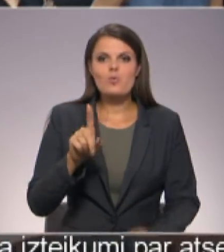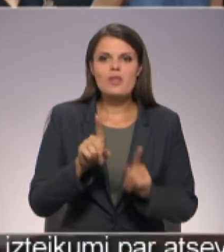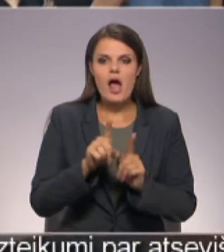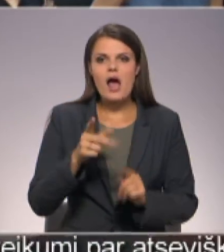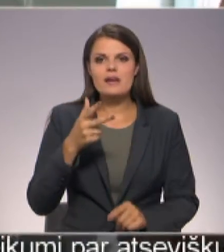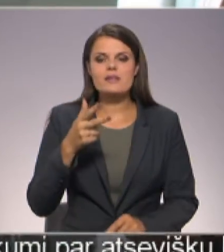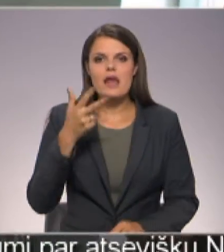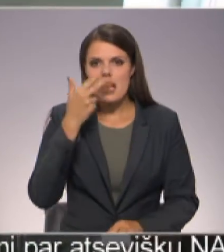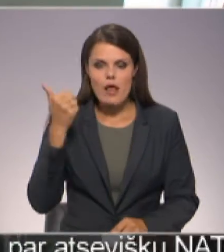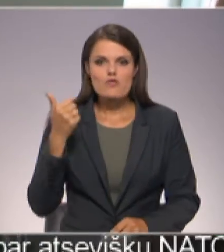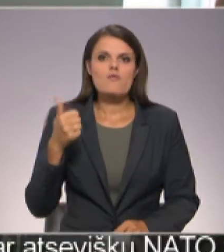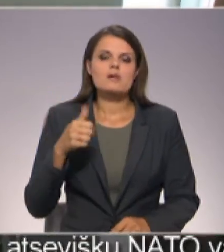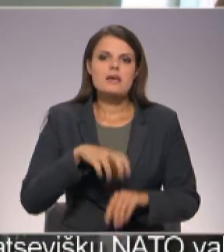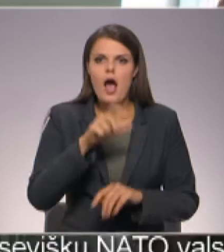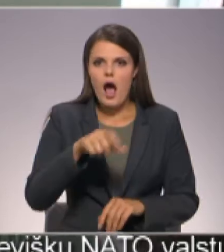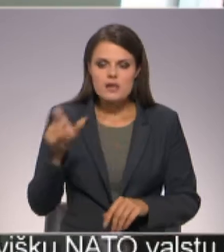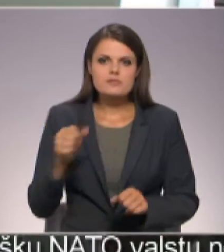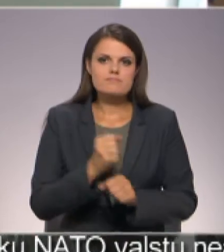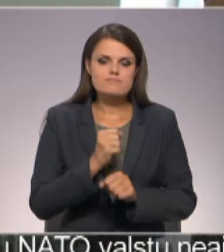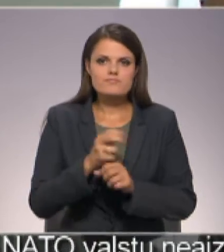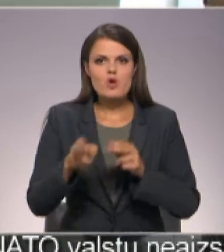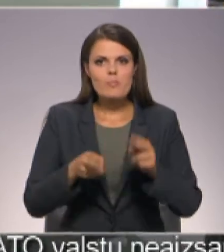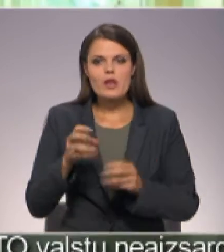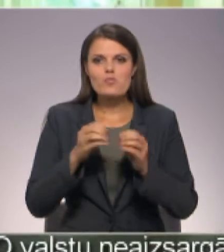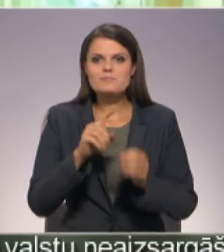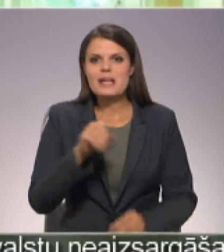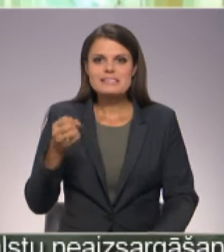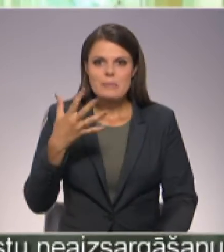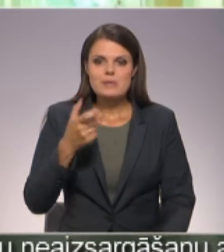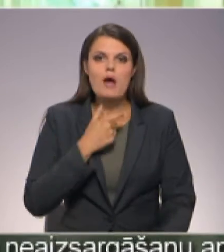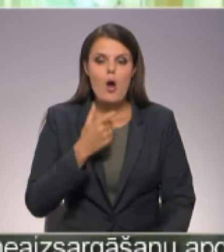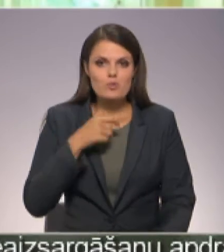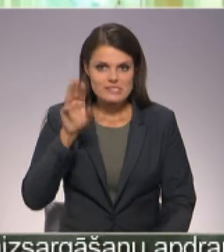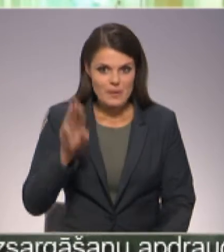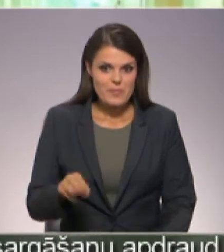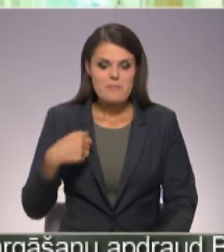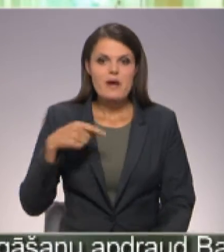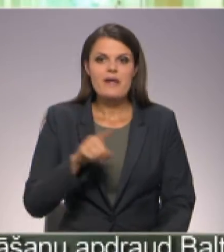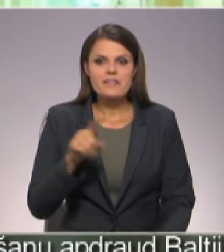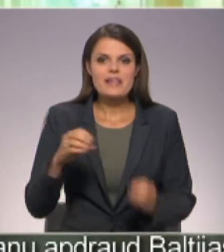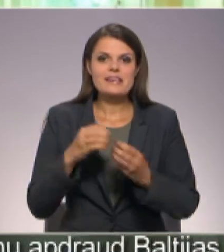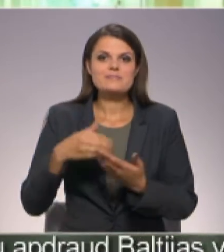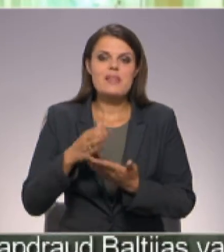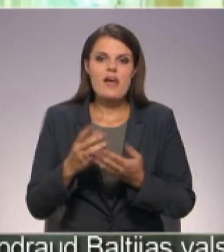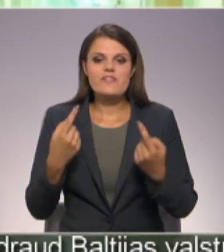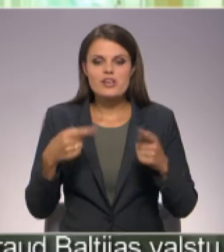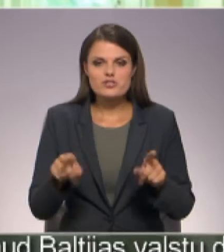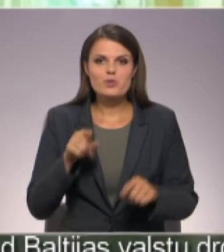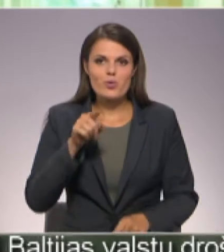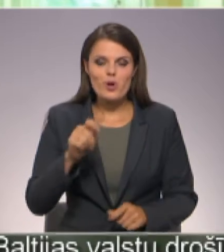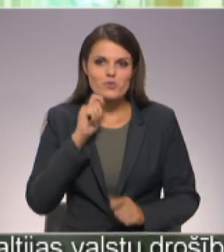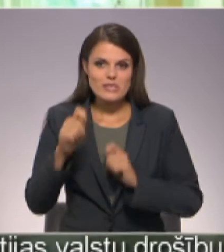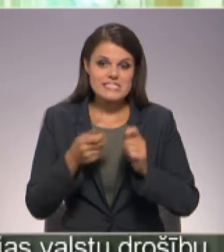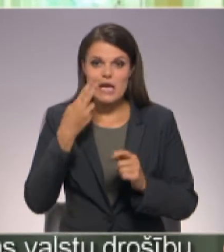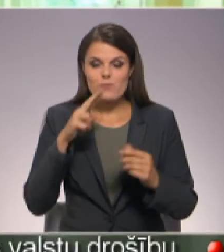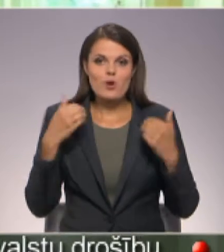pacientus konsultēs un operēs no 10. Līdz 15. Augustam. Man tā ir 10. Tiesa, ko tu ziedo